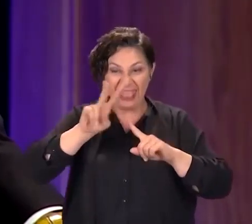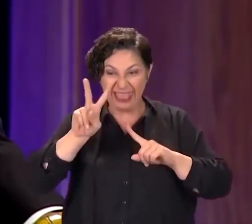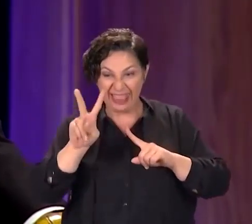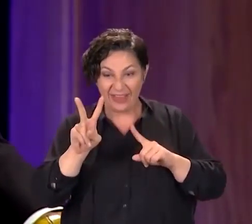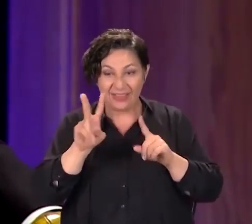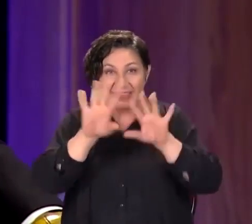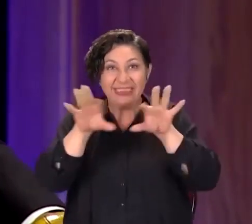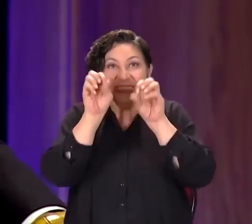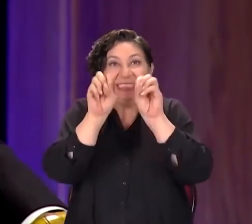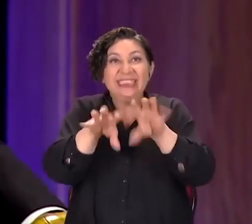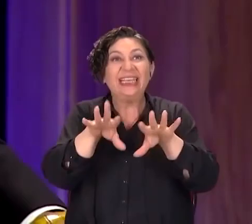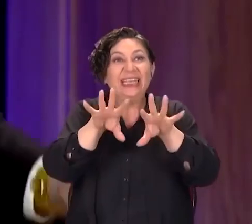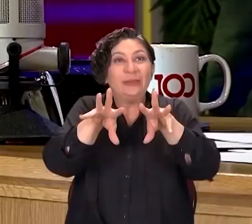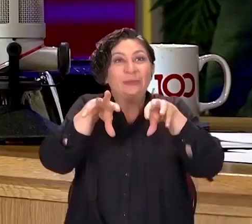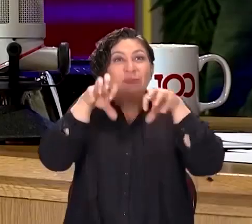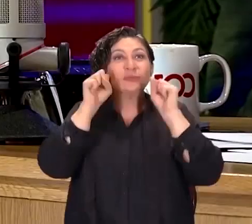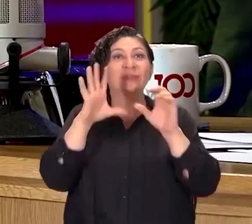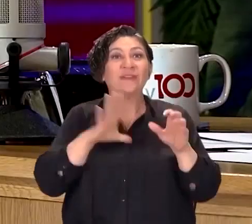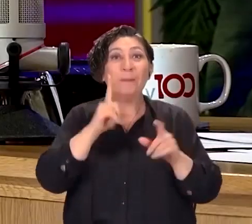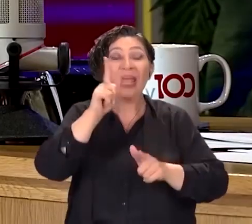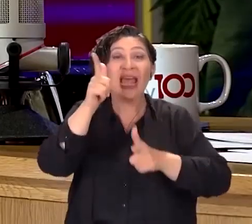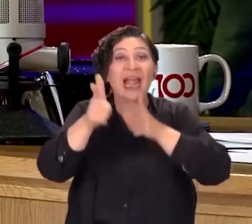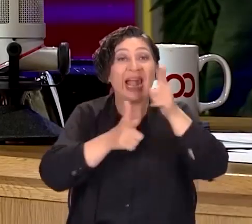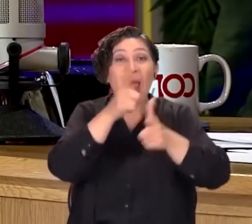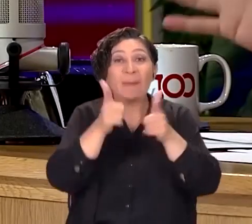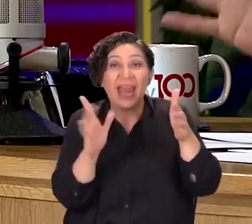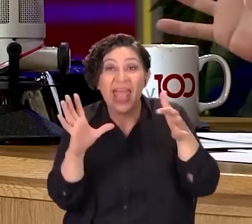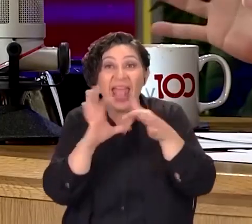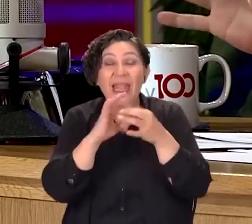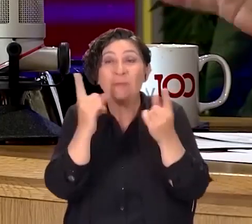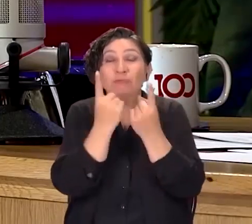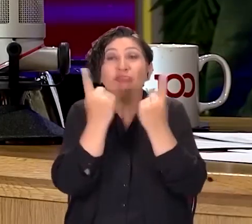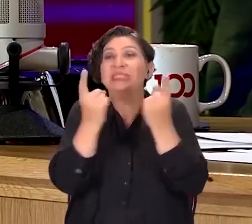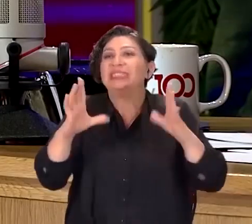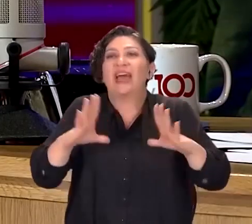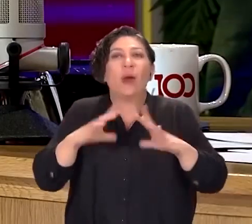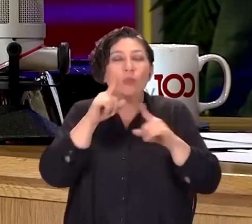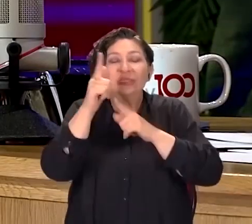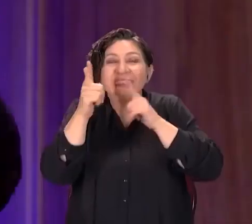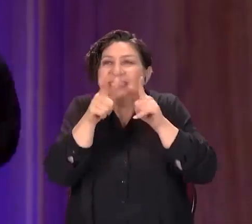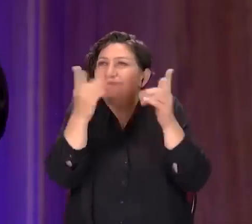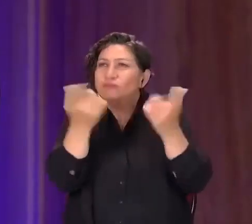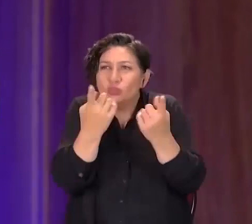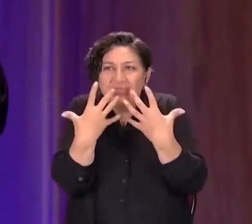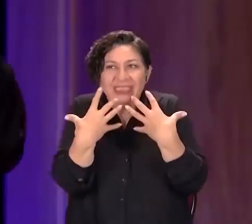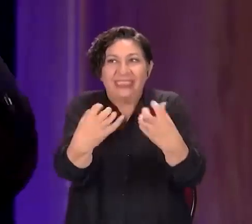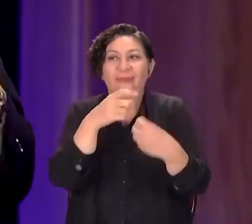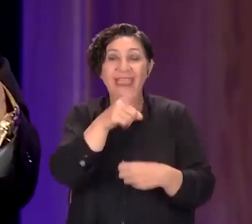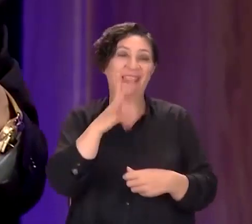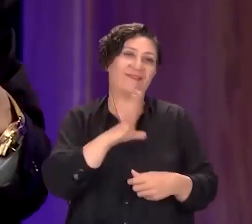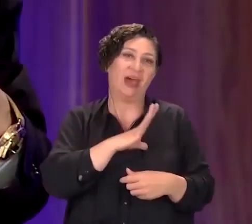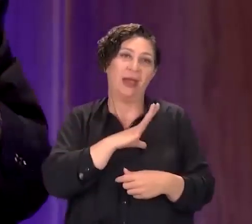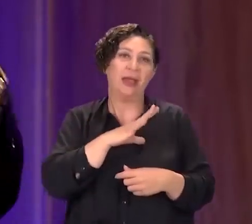televizyon sihri var sende. Bir kamerayla ilgili bir sihir var sende. Evet. Bu sihir sende var. Bu